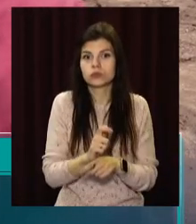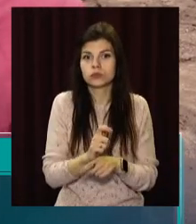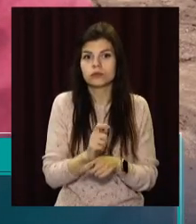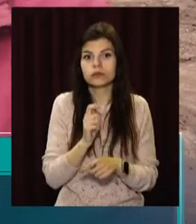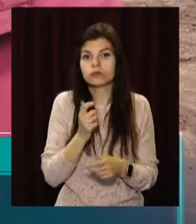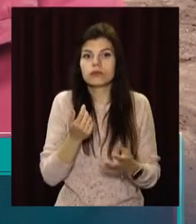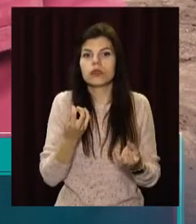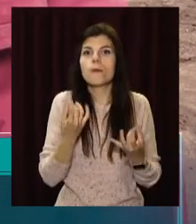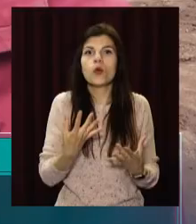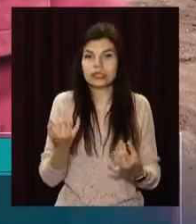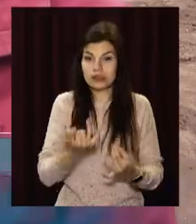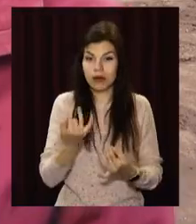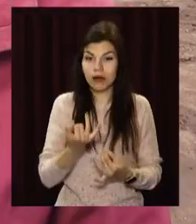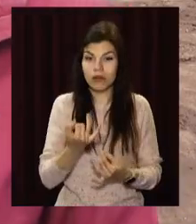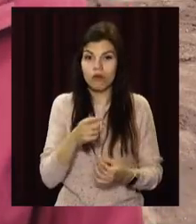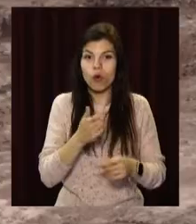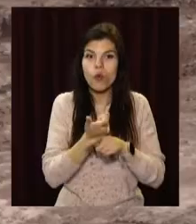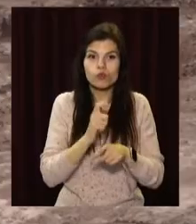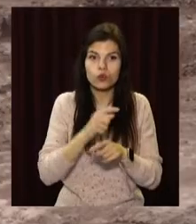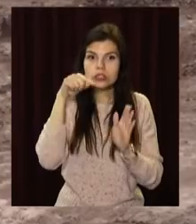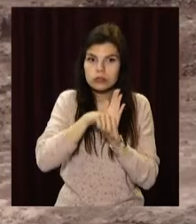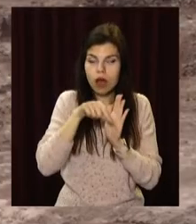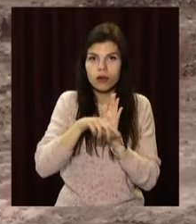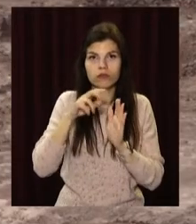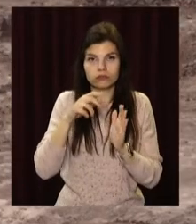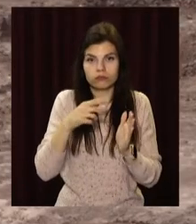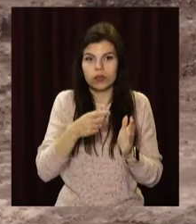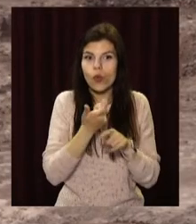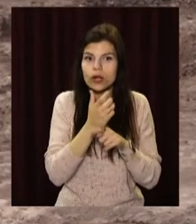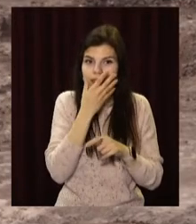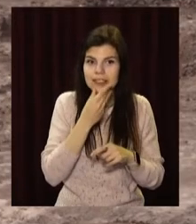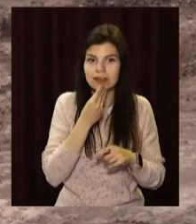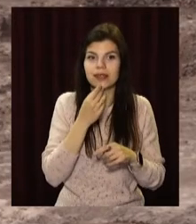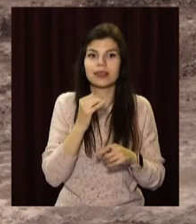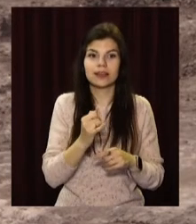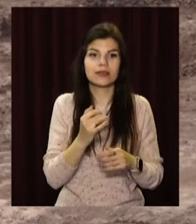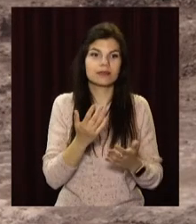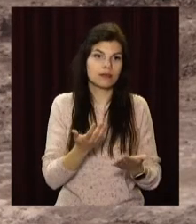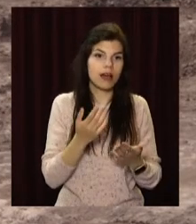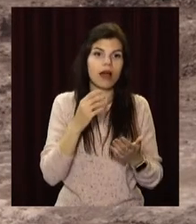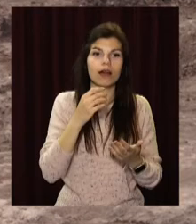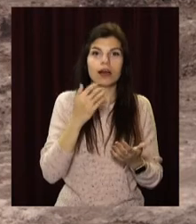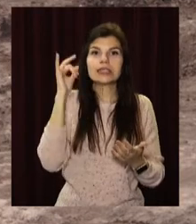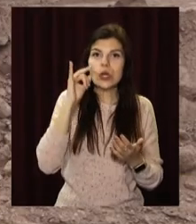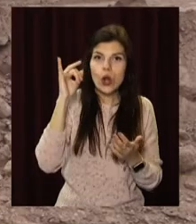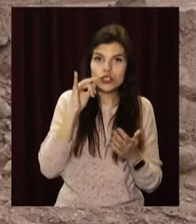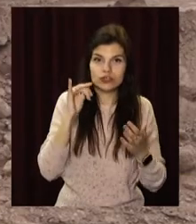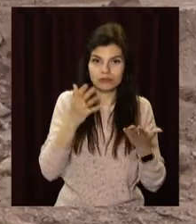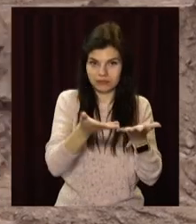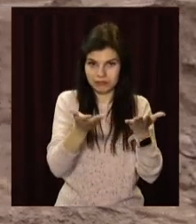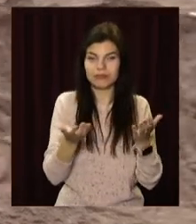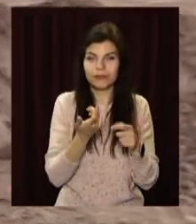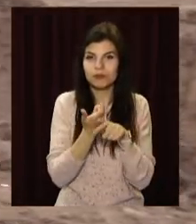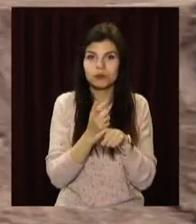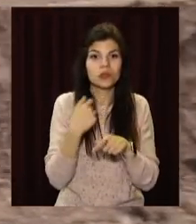досить, ну, не просто цікавий, а він багатий на знахідки, і красивий, і як ландарт-об'єкт, і як історичний об'єкт. Я не знаю,